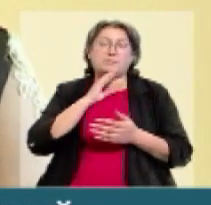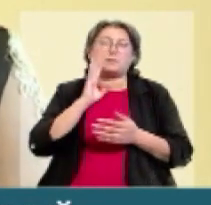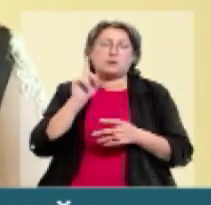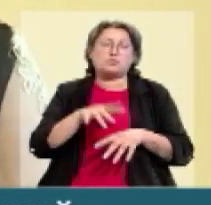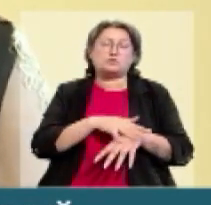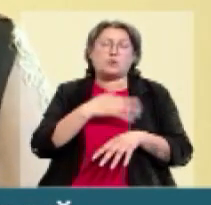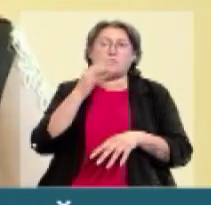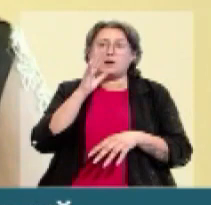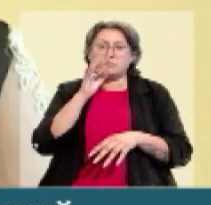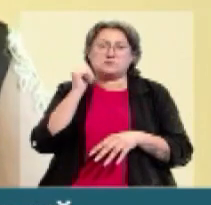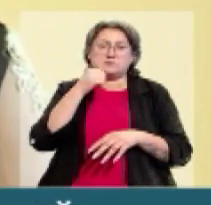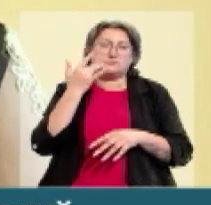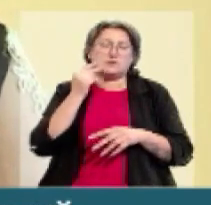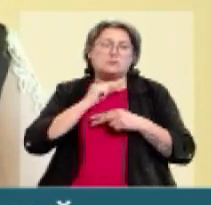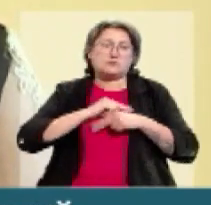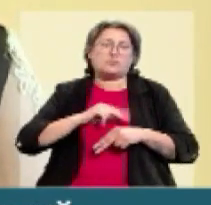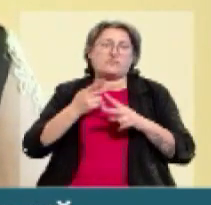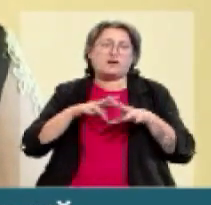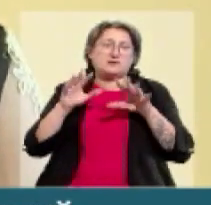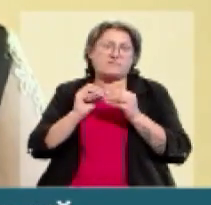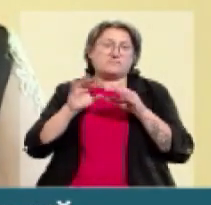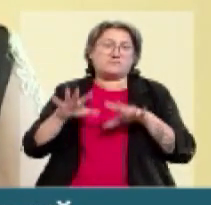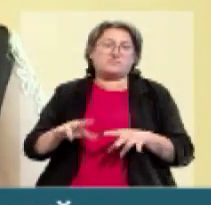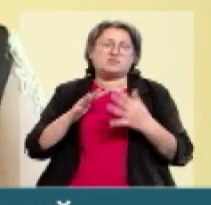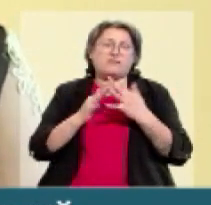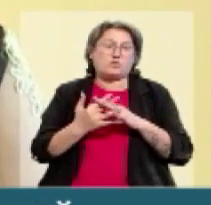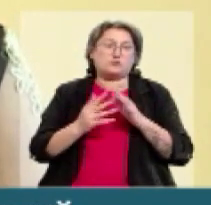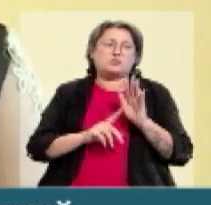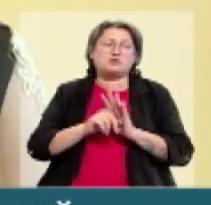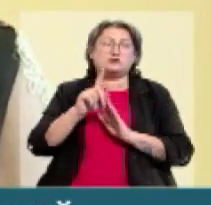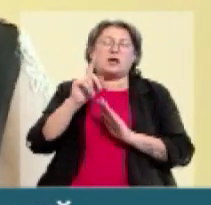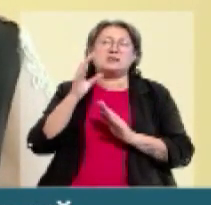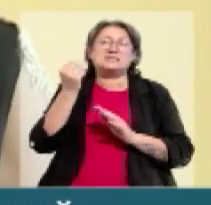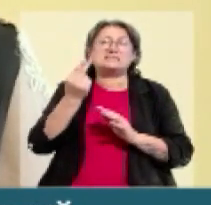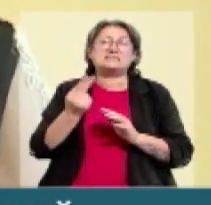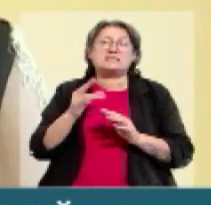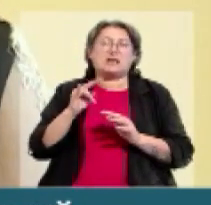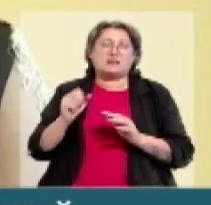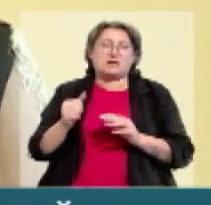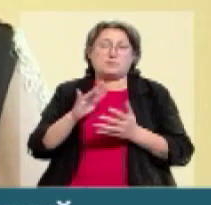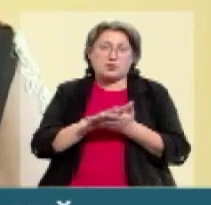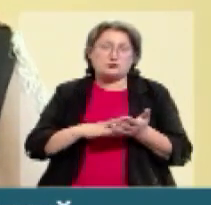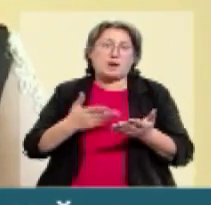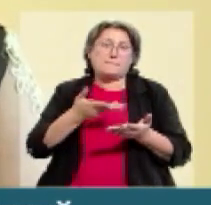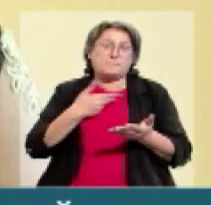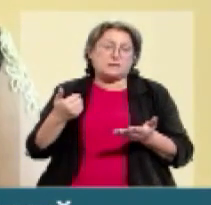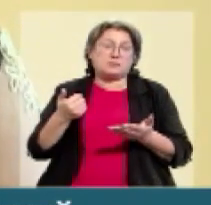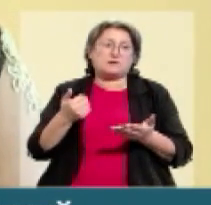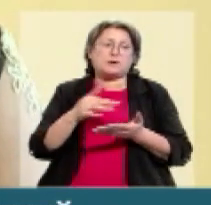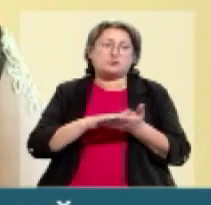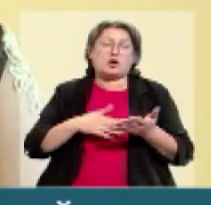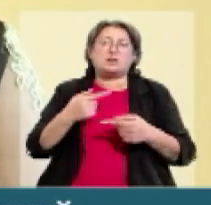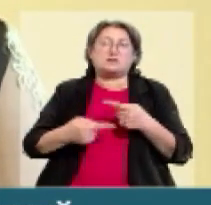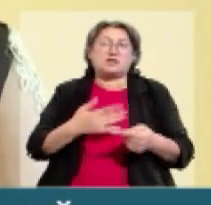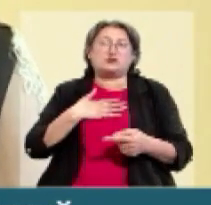Долгие годы они всегда трудились в этом совхозе. Начинались еще с целины. И теперь продолжаем мы. Продолжают